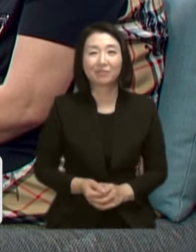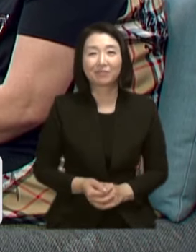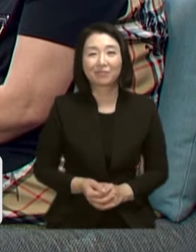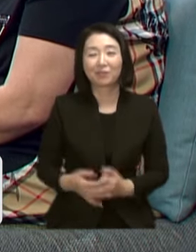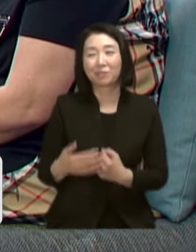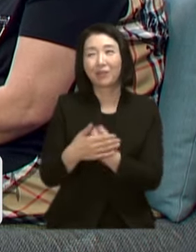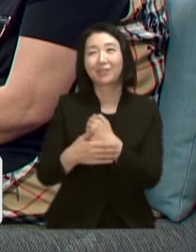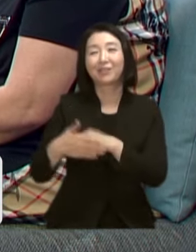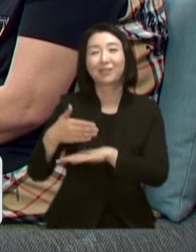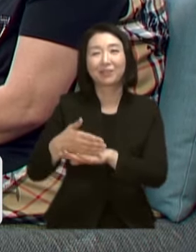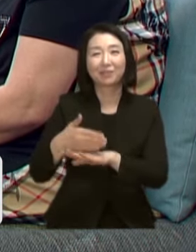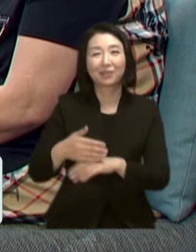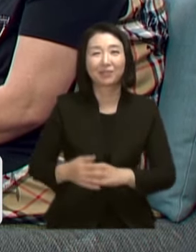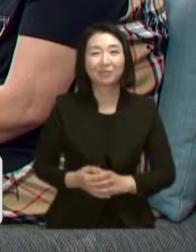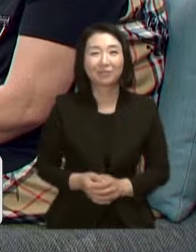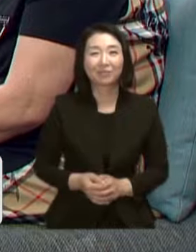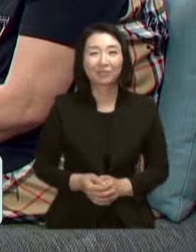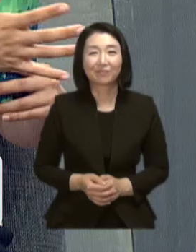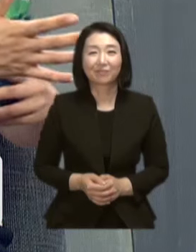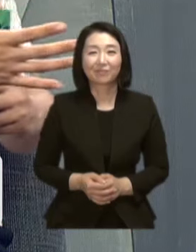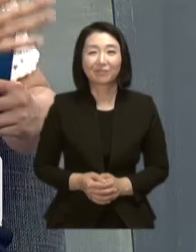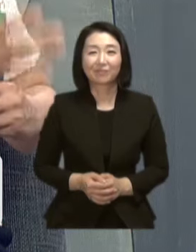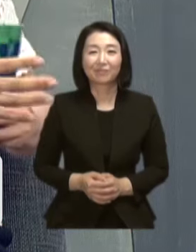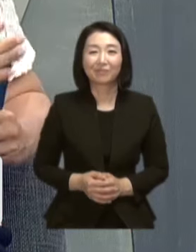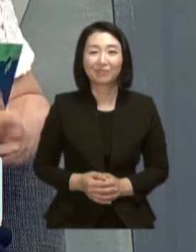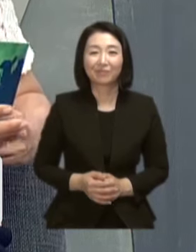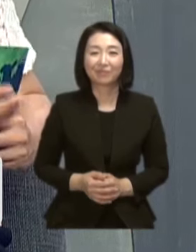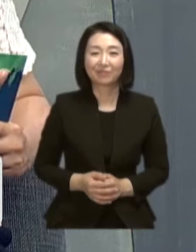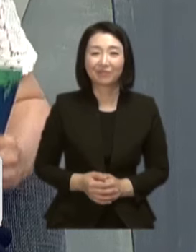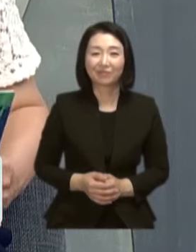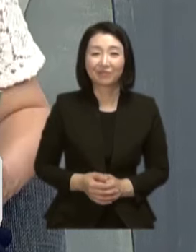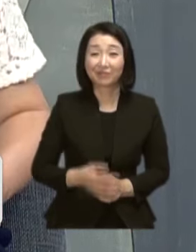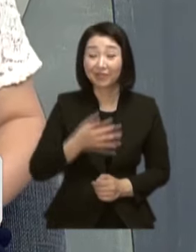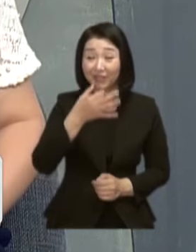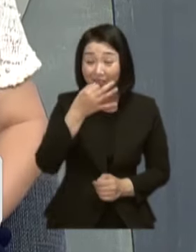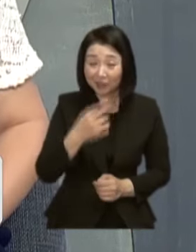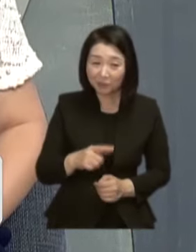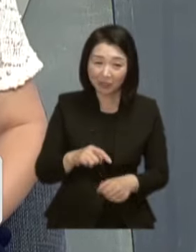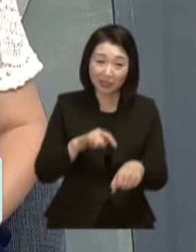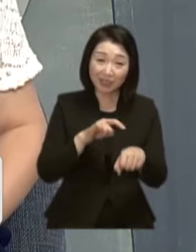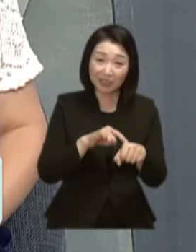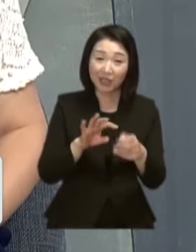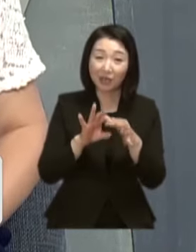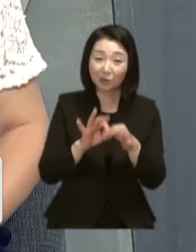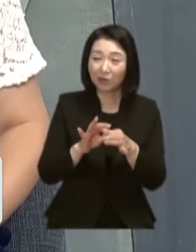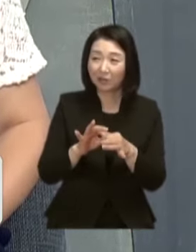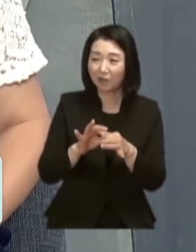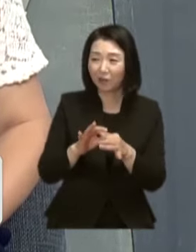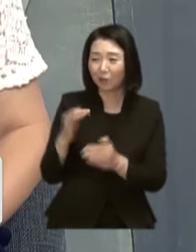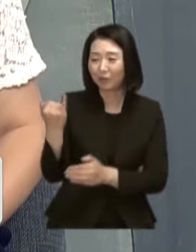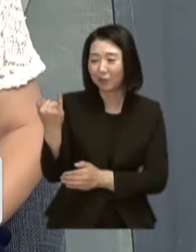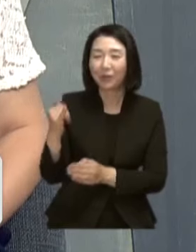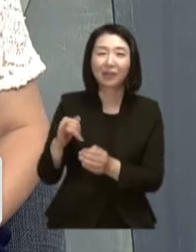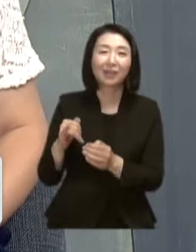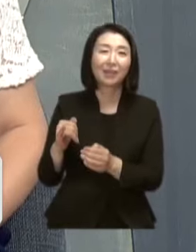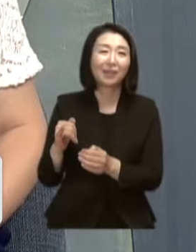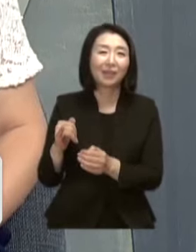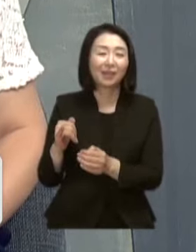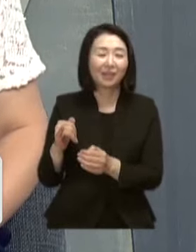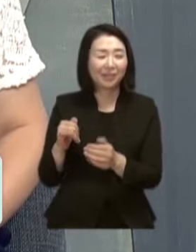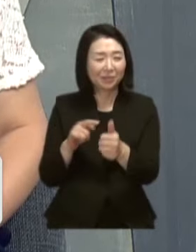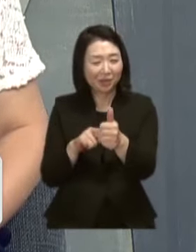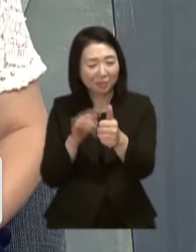은혜고 감사합니다. 아니 근데 사실 이 힘든 시간들을 우리 이미경 선교사님께서는 옆에서도